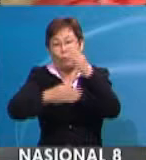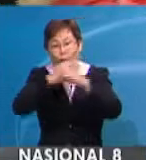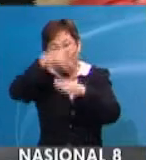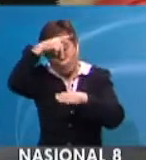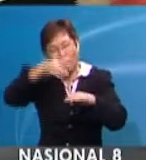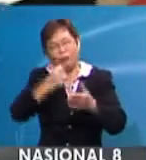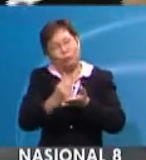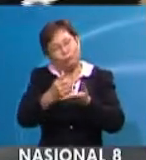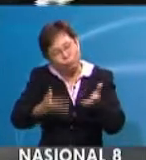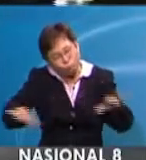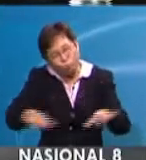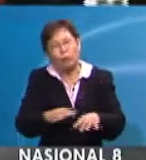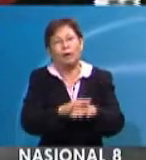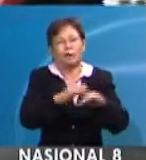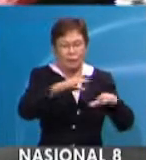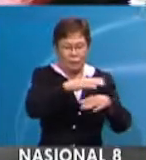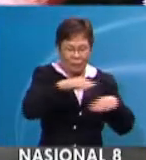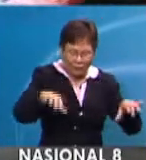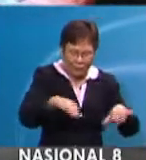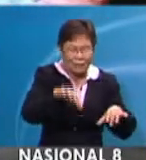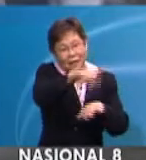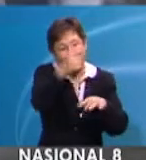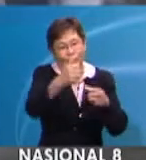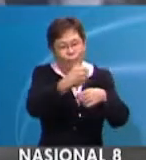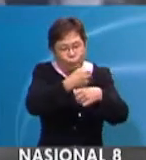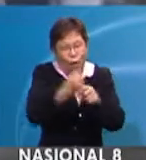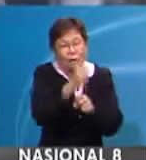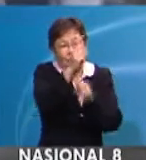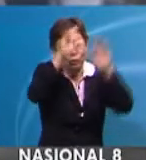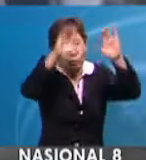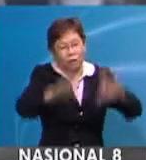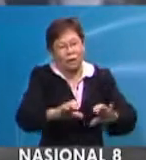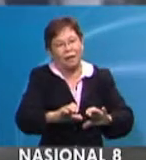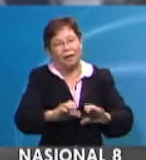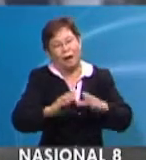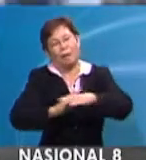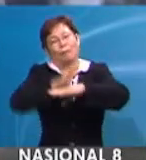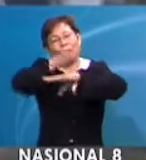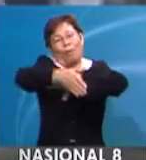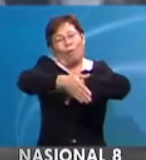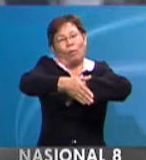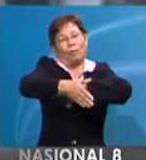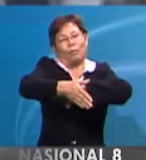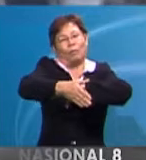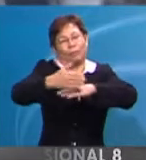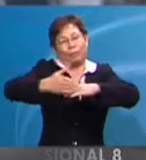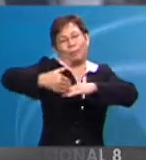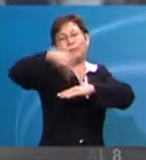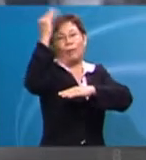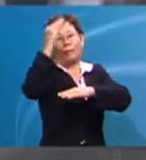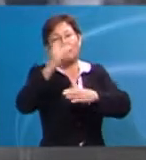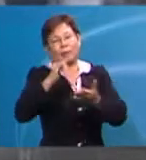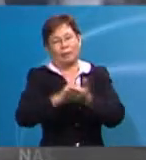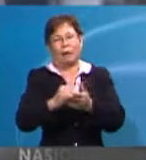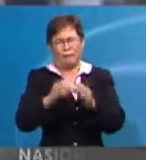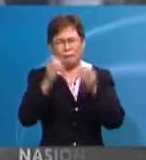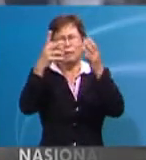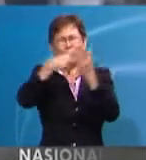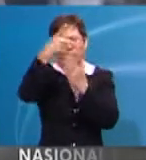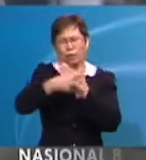satu mekanisme yang merentasi kementerian. Banyak lagi program-program yang kita telah tambah